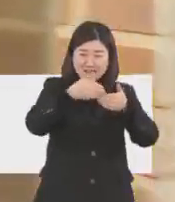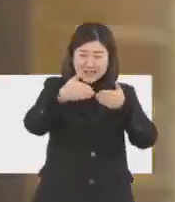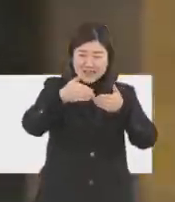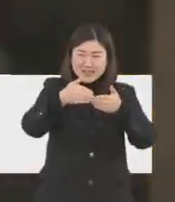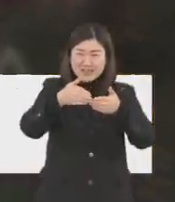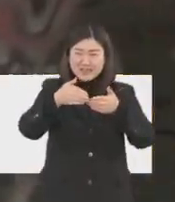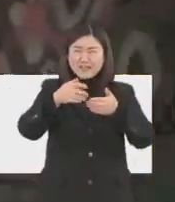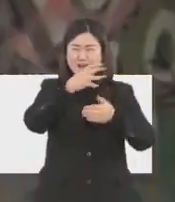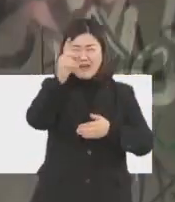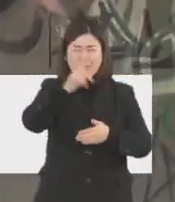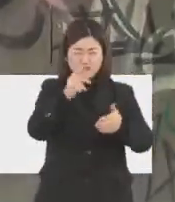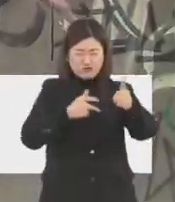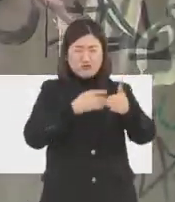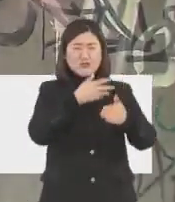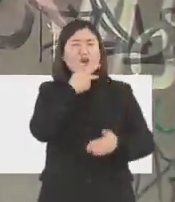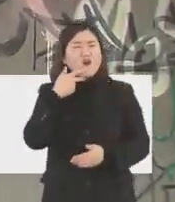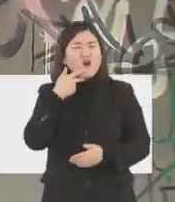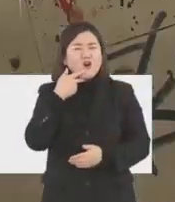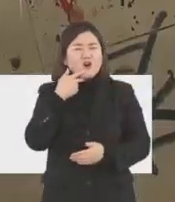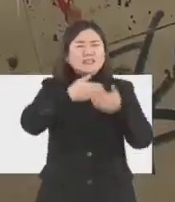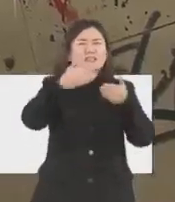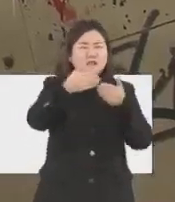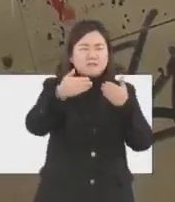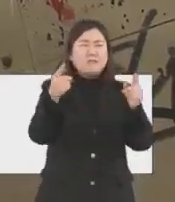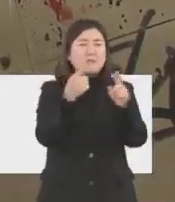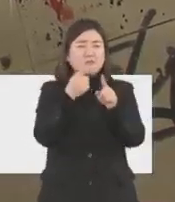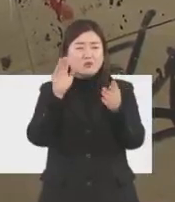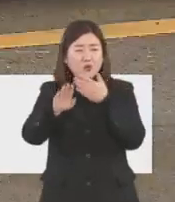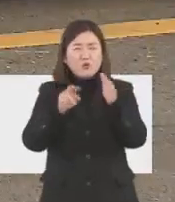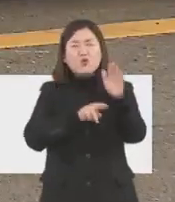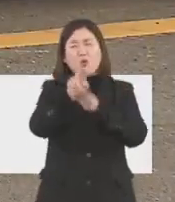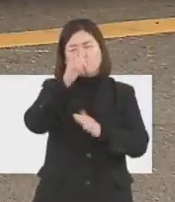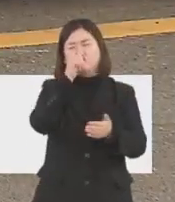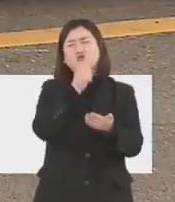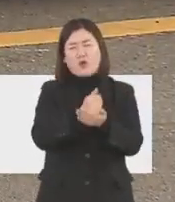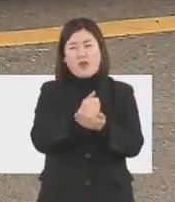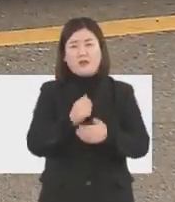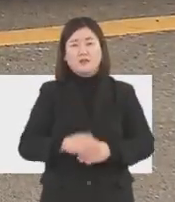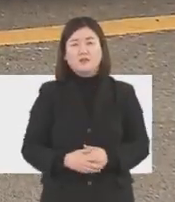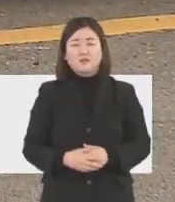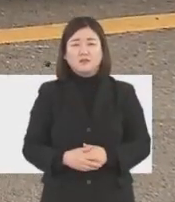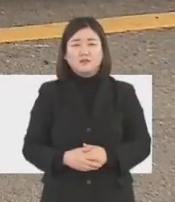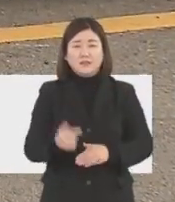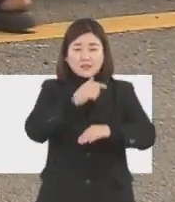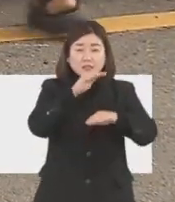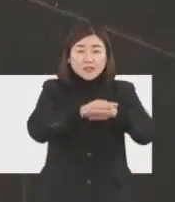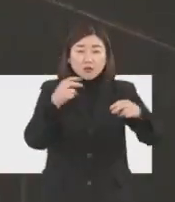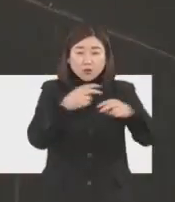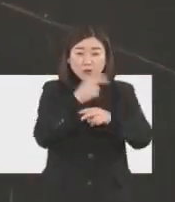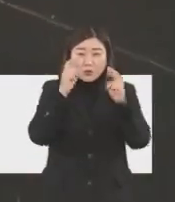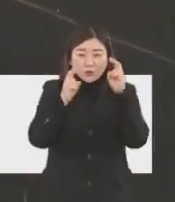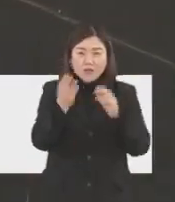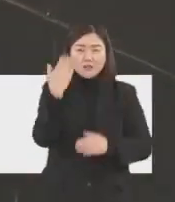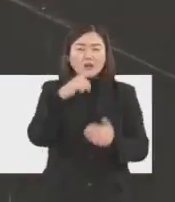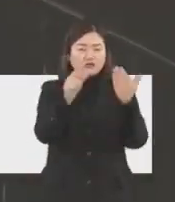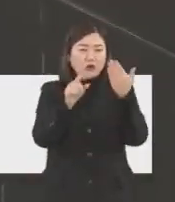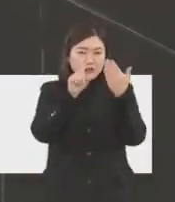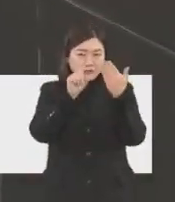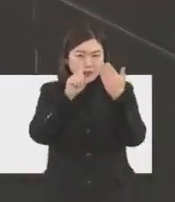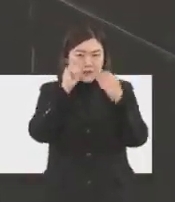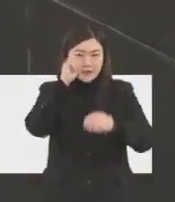전동차의 라카 등으로 알파벳 글자를 그림으로 그린 뒤 도주한 혐의를 받고 있습니다 대전교통공사는 지난 9월